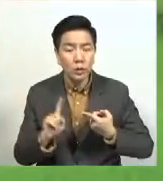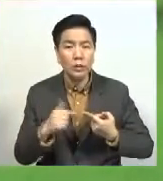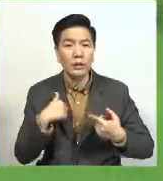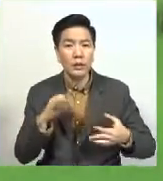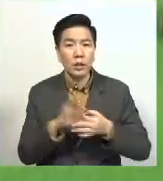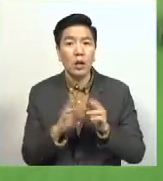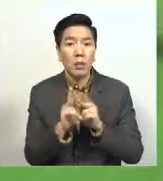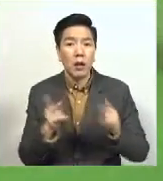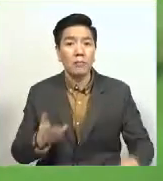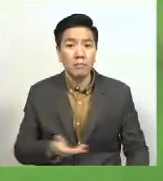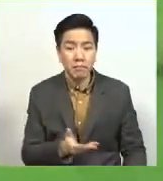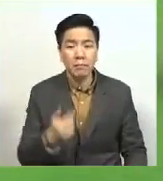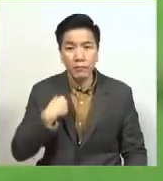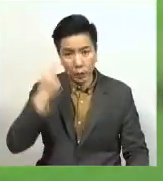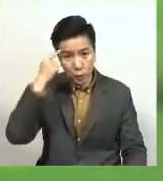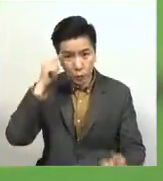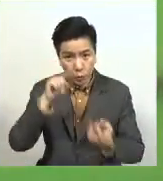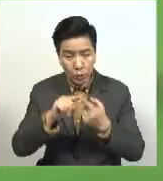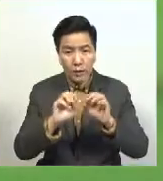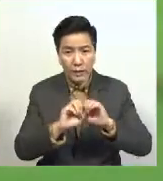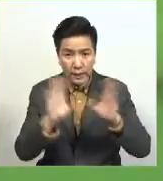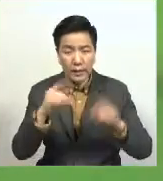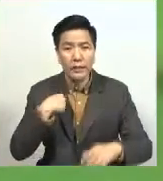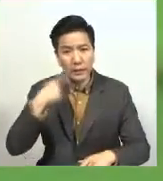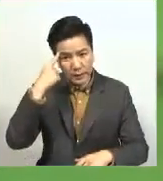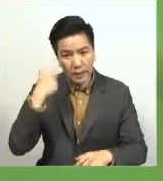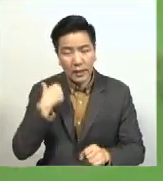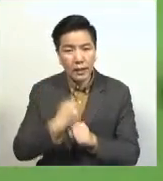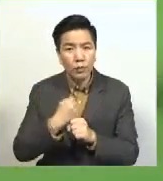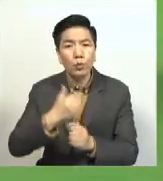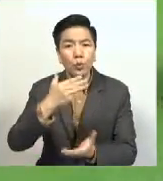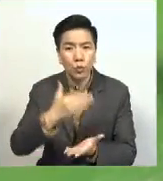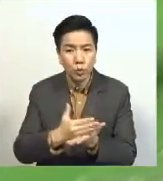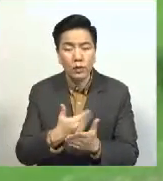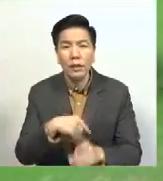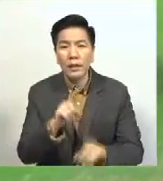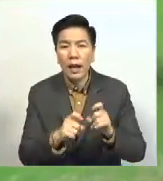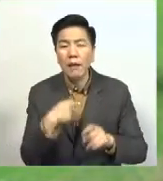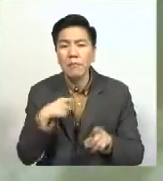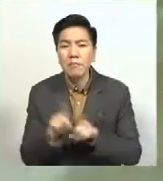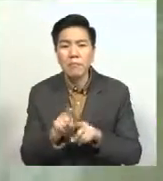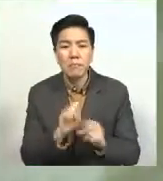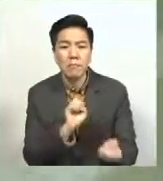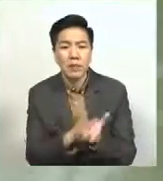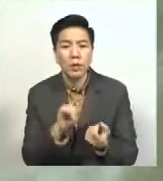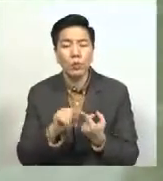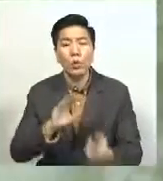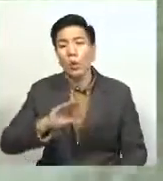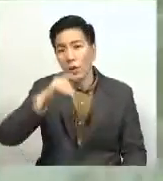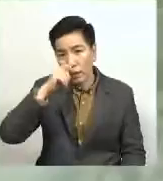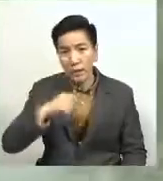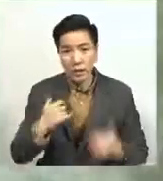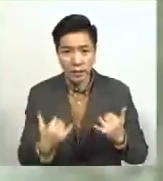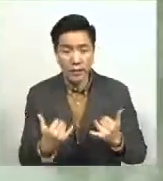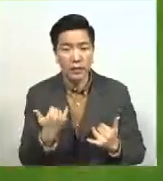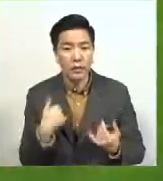รมการเนี่ยมีจุดยืนที่ชัดเจนนะคะที่จะมีการระงับยับยั้งการตายผ่อนส่งของคนไทยค่ะ คือหลาย